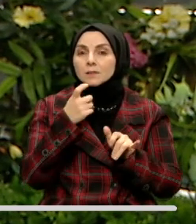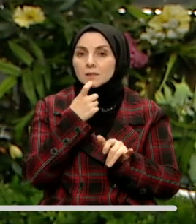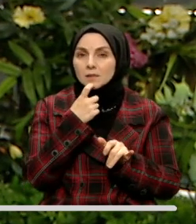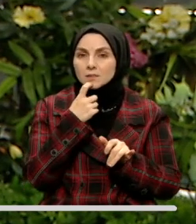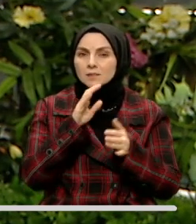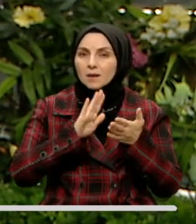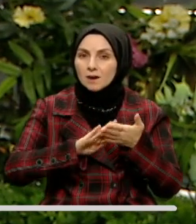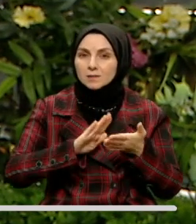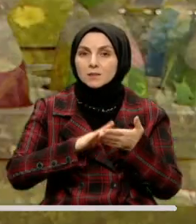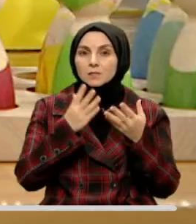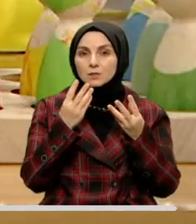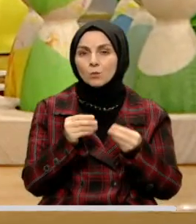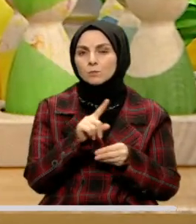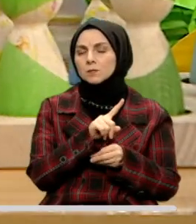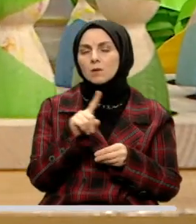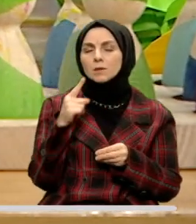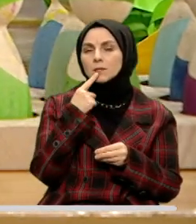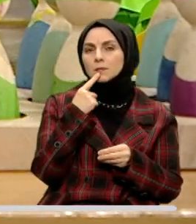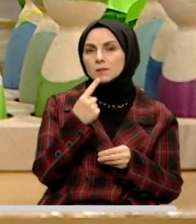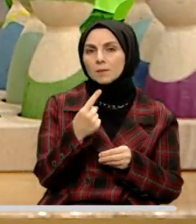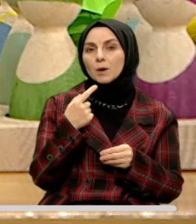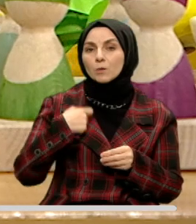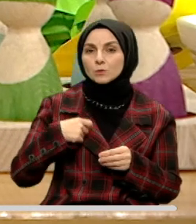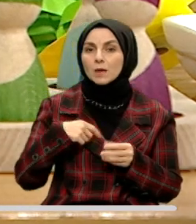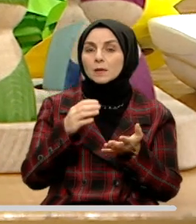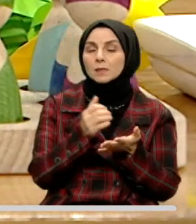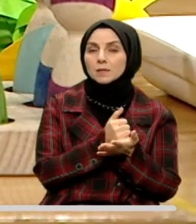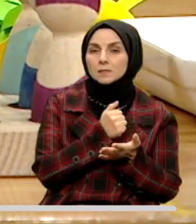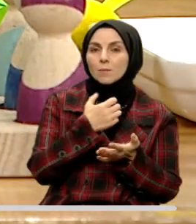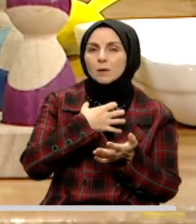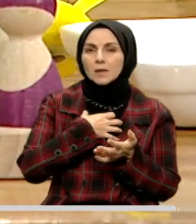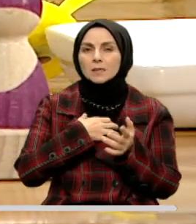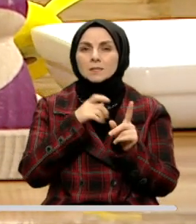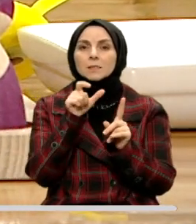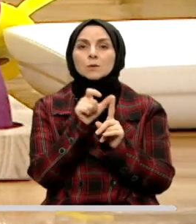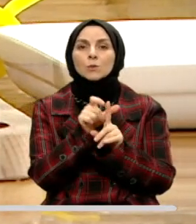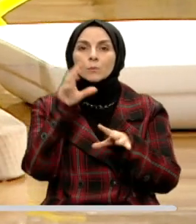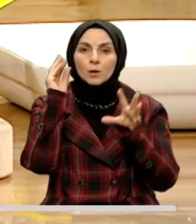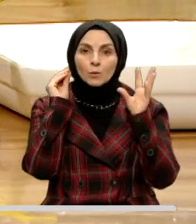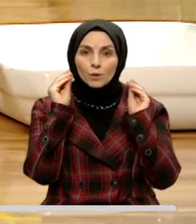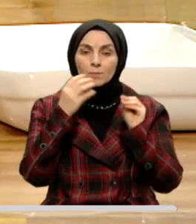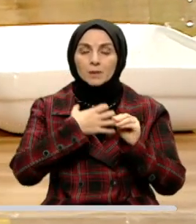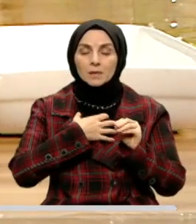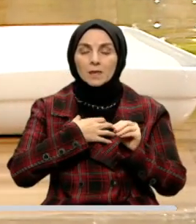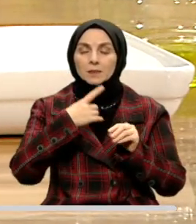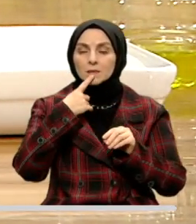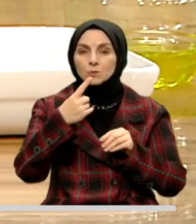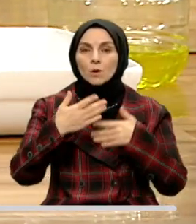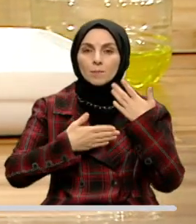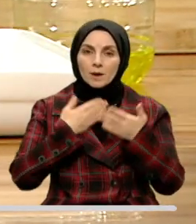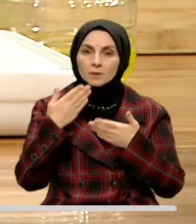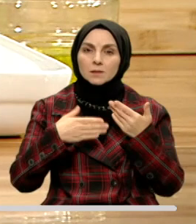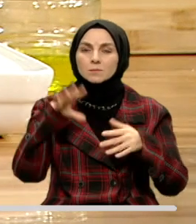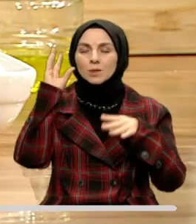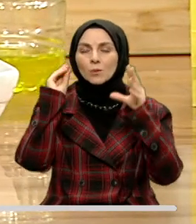hayır diyebilme becerilerini geliştirdiği, kendisini korumayı öğrendiği, kendini ifade etmeyi öğrendiği bir